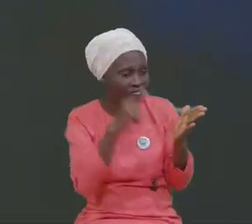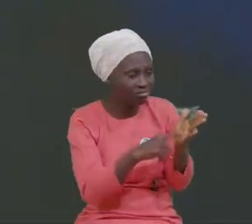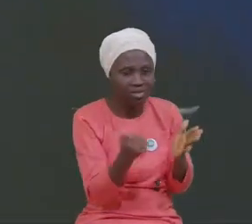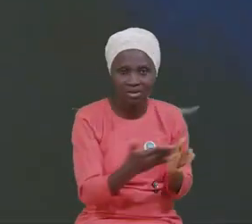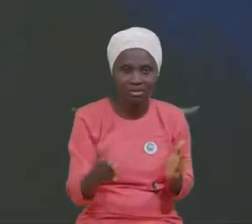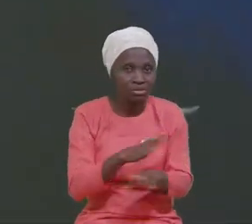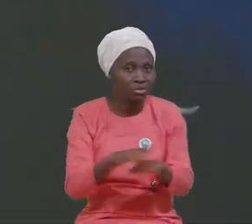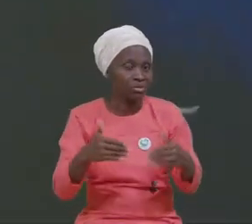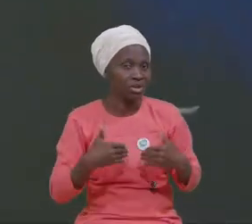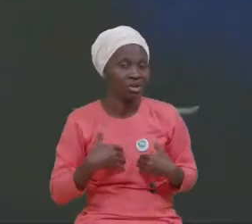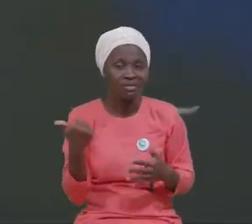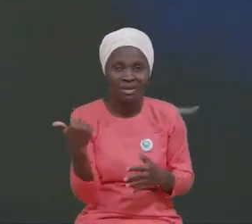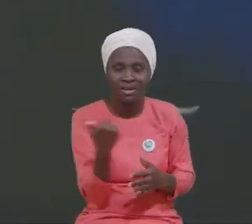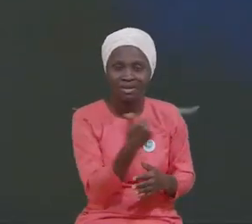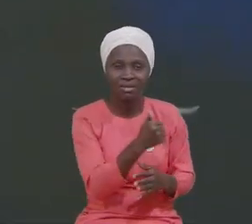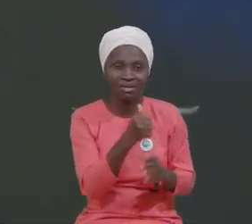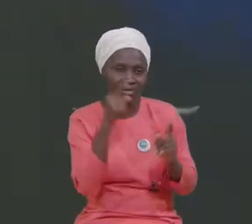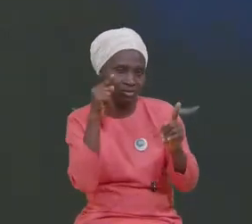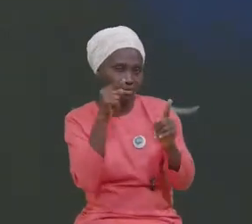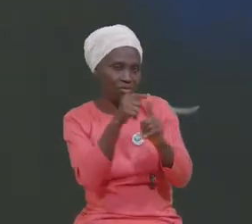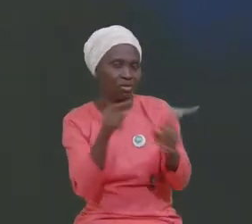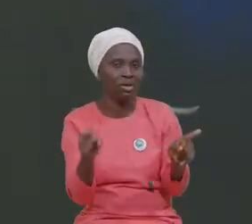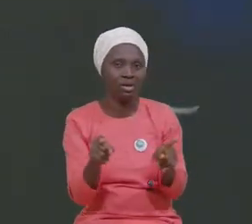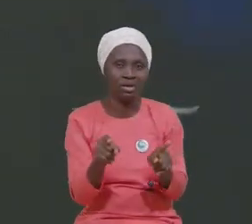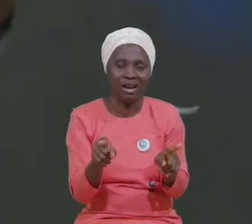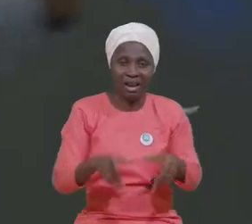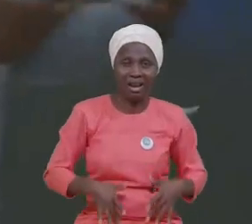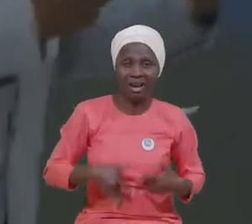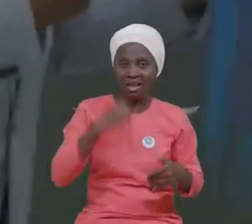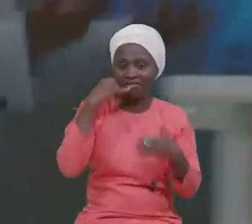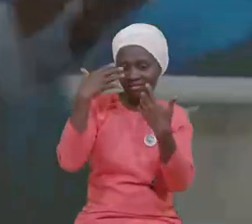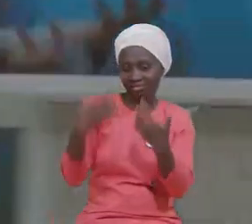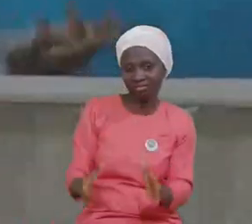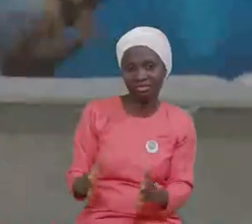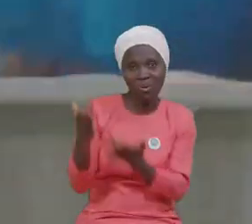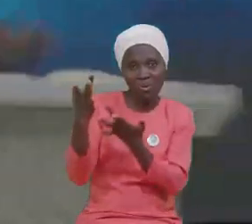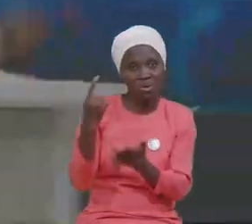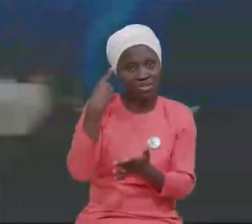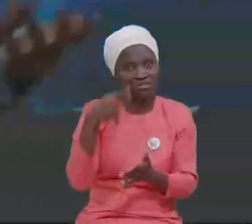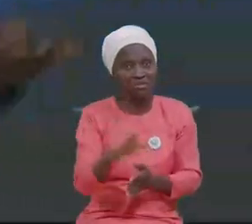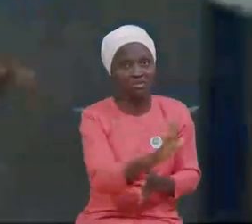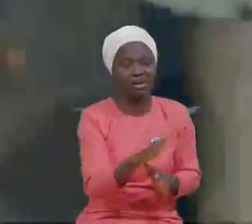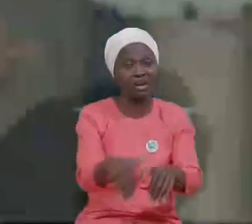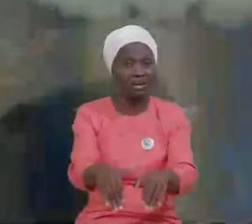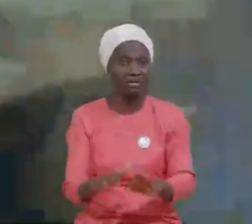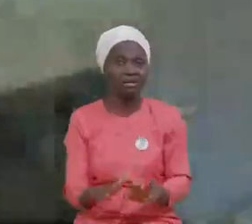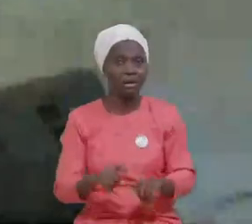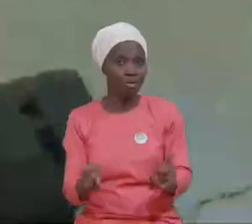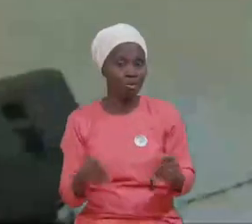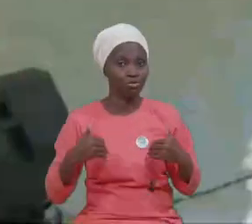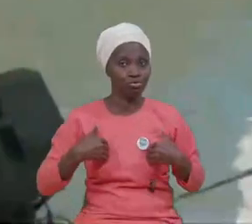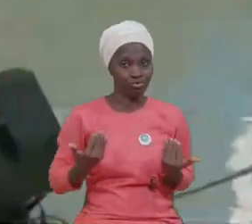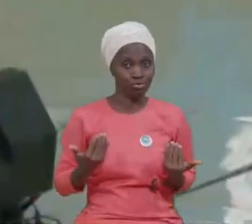plus d'objectif. La vie est terminée. Ils attendent la tombe. Mais le jeune est